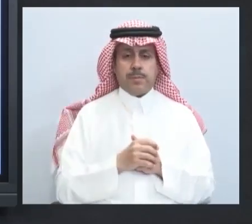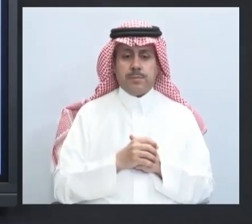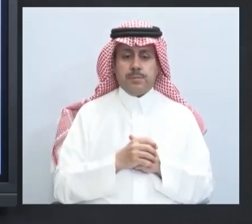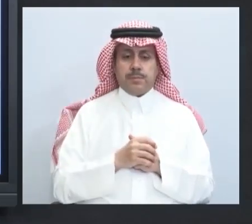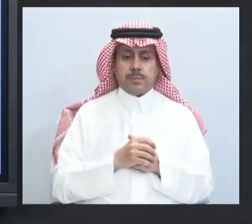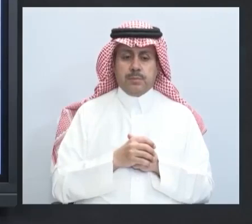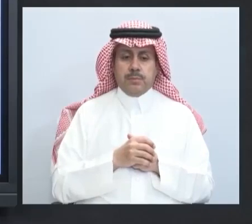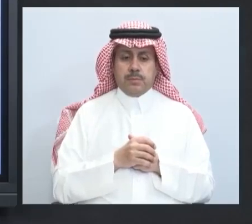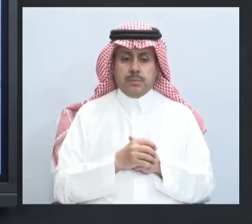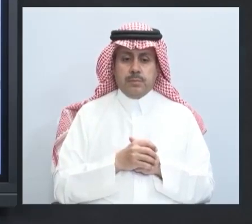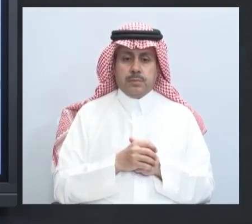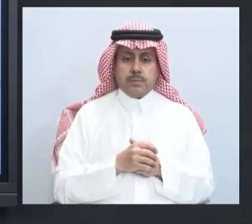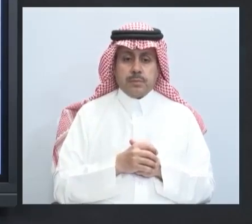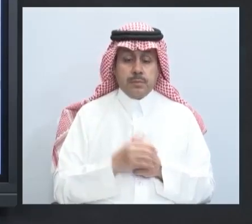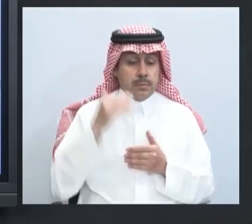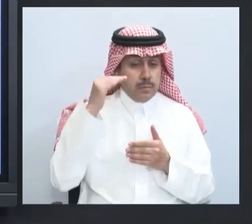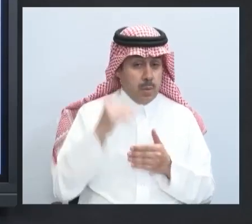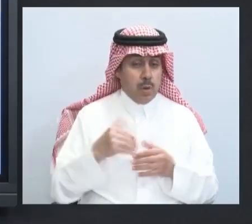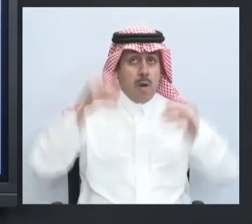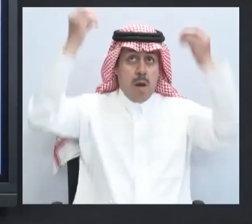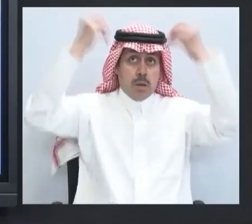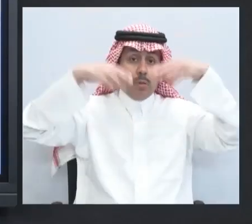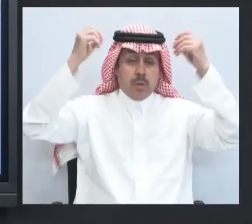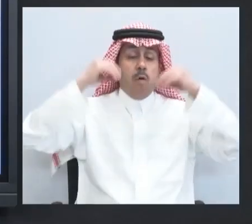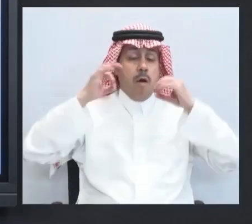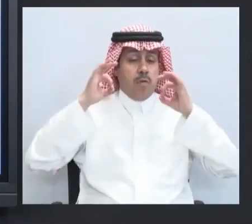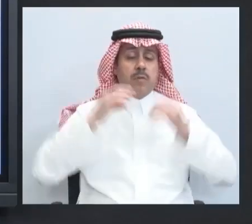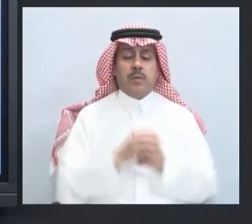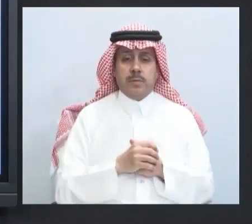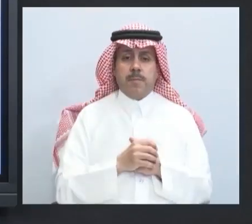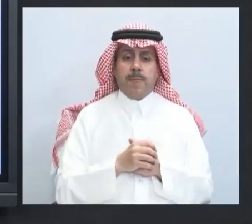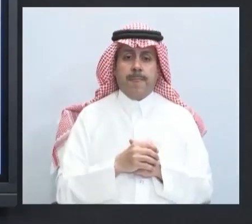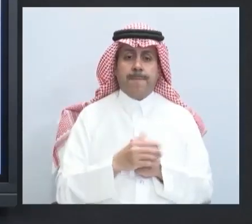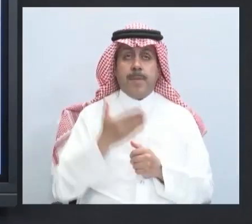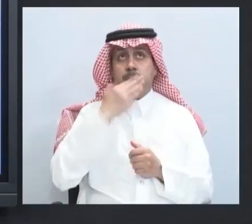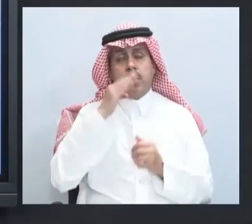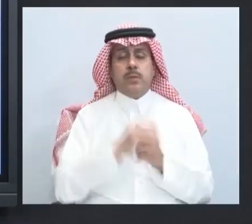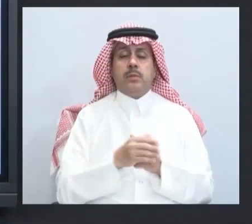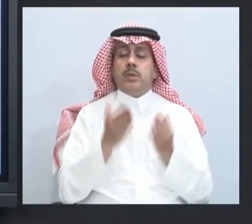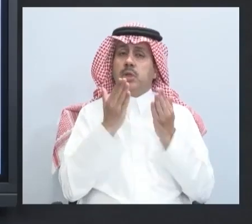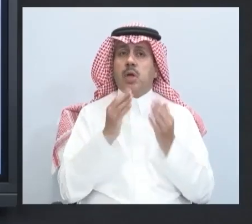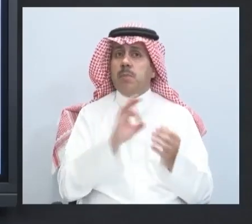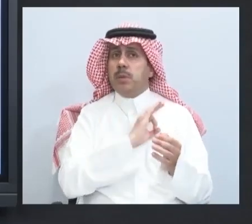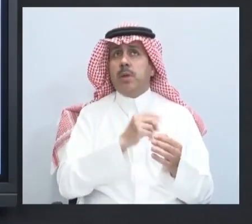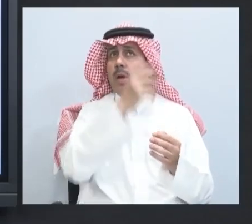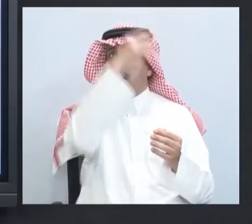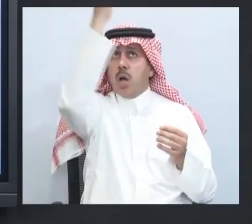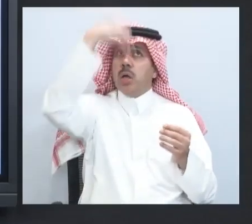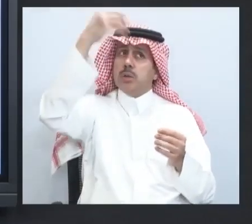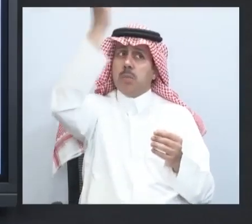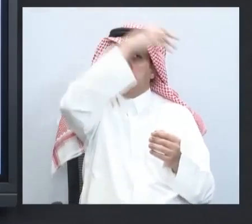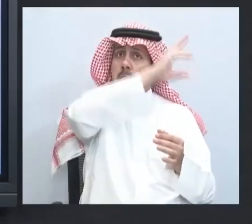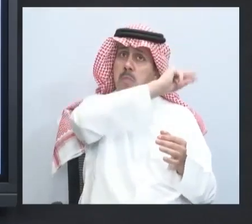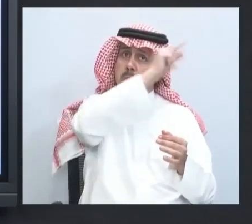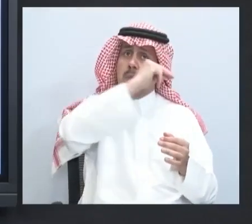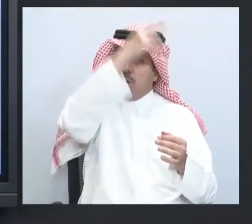الدراسي لو نظرت الى مرخره انت متفوق افضل من في هذا الجانب لذلك لا تتمنى زوال تلكم النعمه